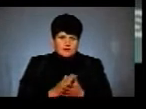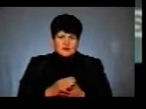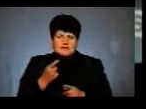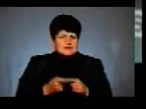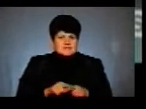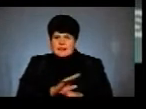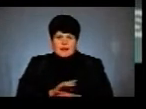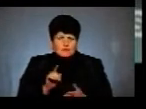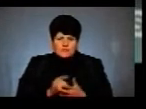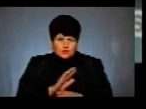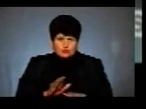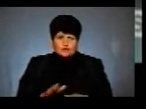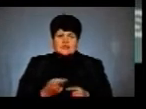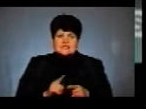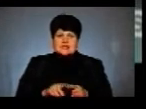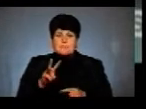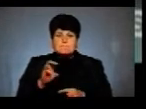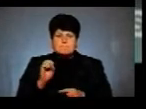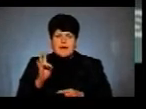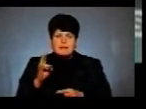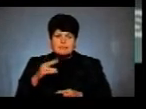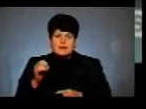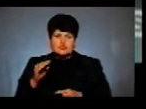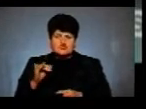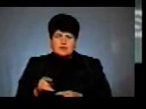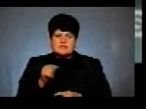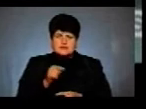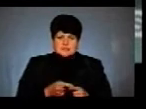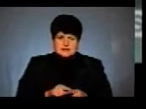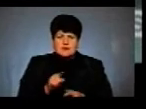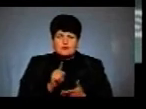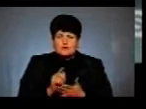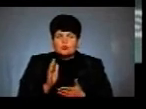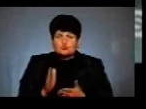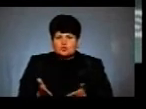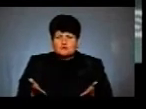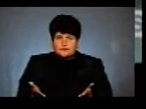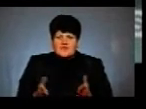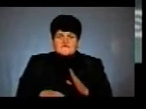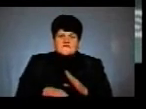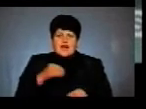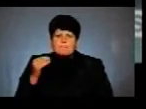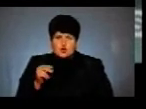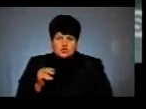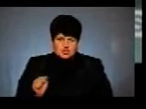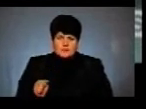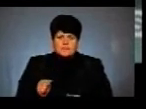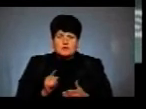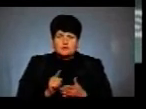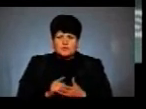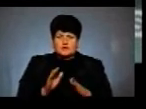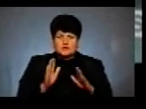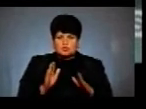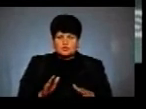бути. Ця посада повинна бути менеджерська, вона повинна бути тобто виборча, повинна бути рада трастів,